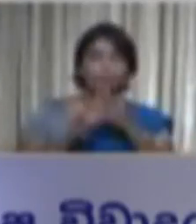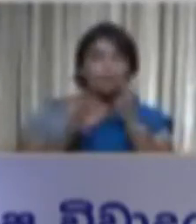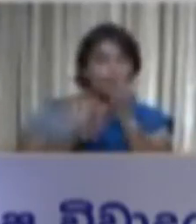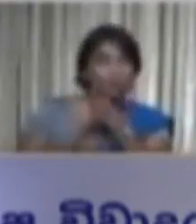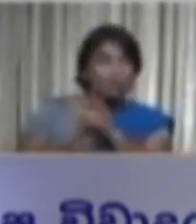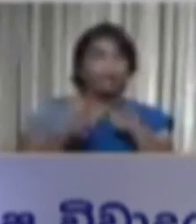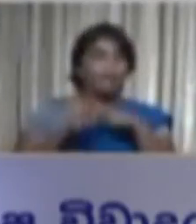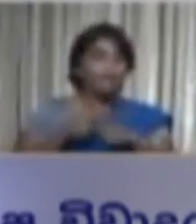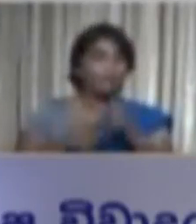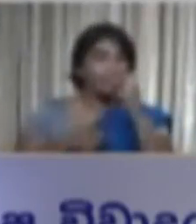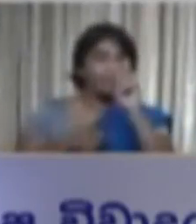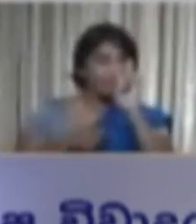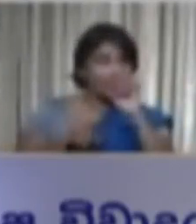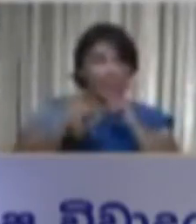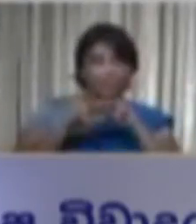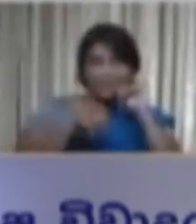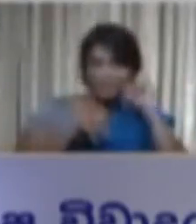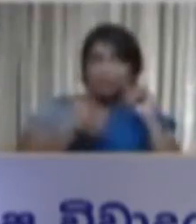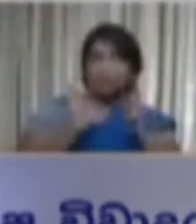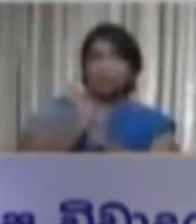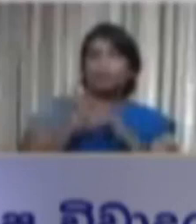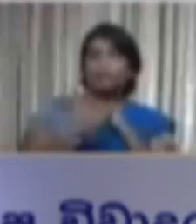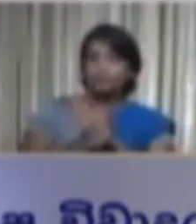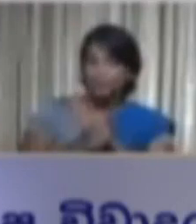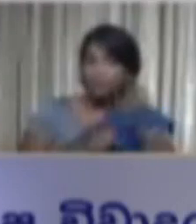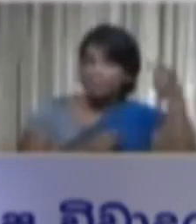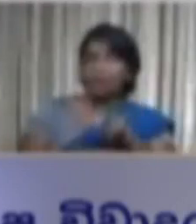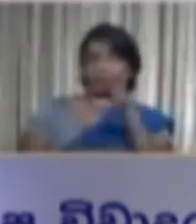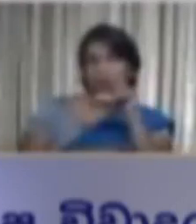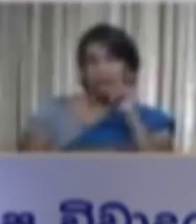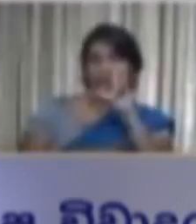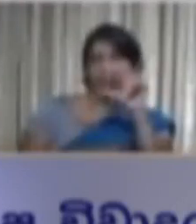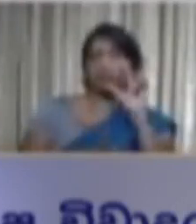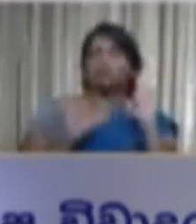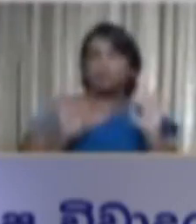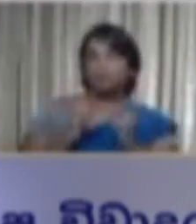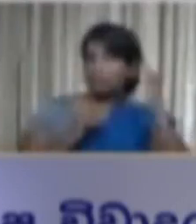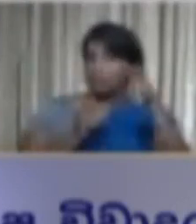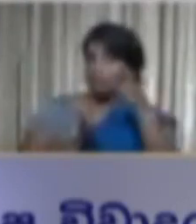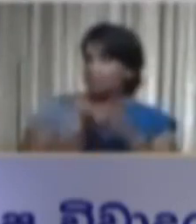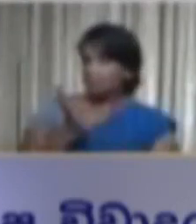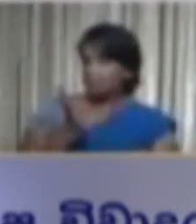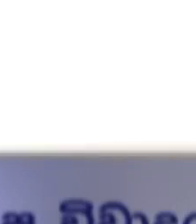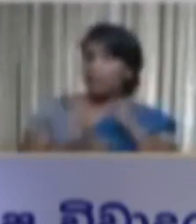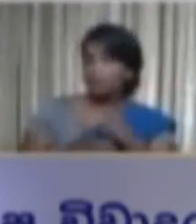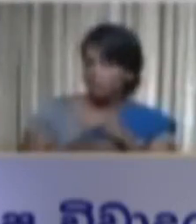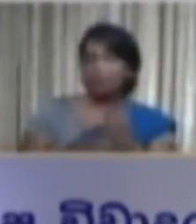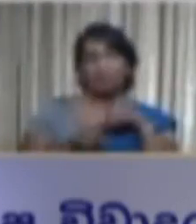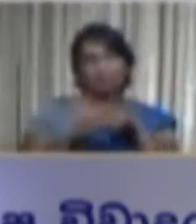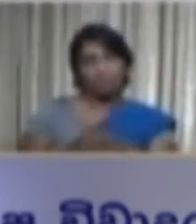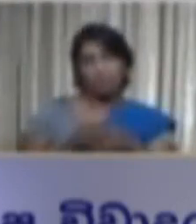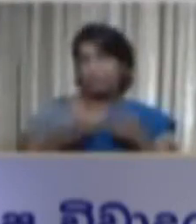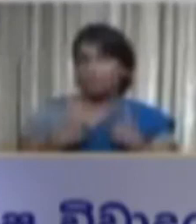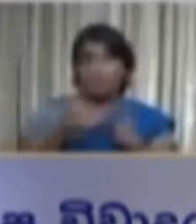රුපියල් 25යි 60 නම් අඩු ගානේ අපි LNG ගන්න ඕනේ රුපියල් 18කට නැත්නම් 17කට එයින් යාගේ විශ්වං අස්සම් කරත් ආණ්ඩුවේ ඉන්නේත් අපිට නම්